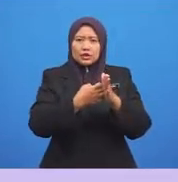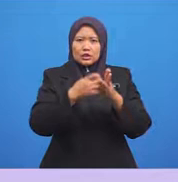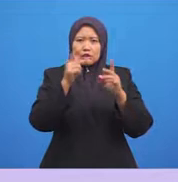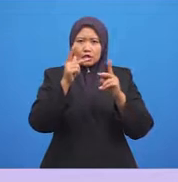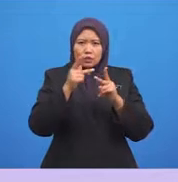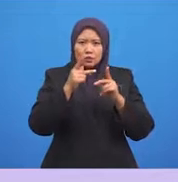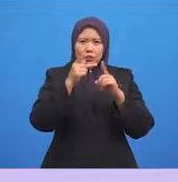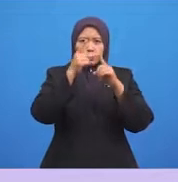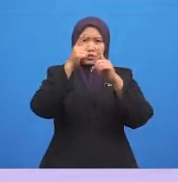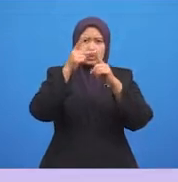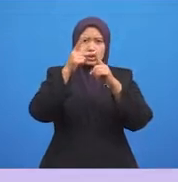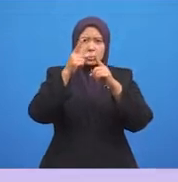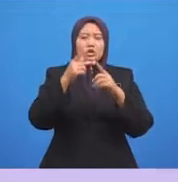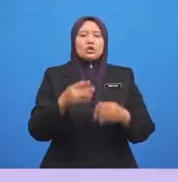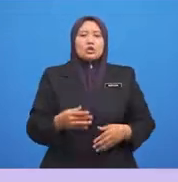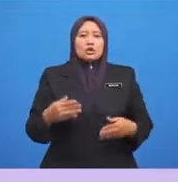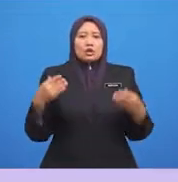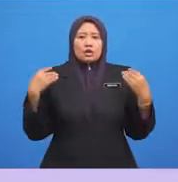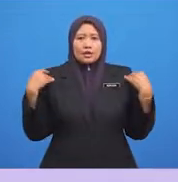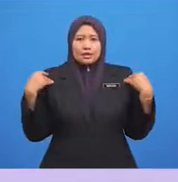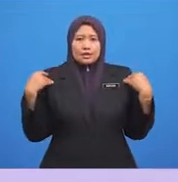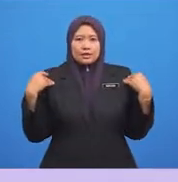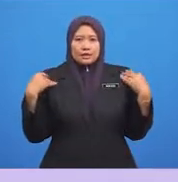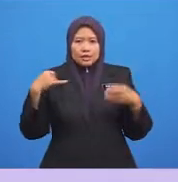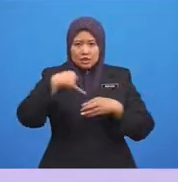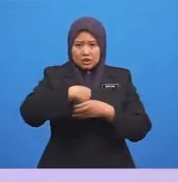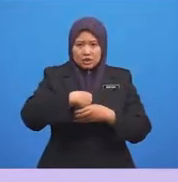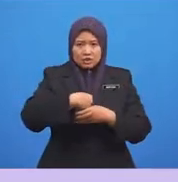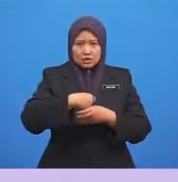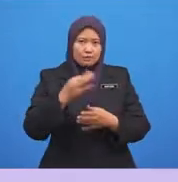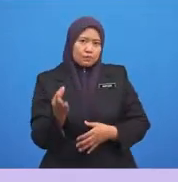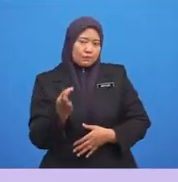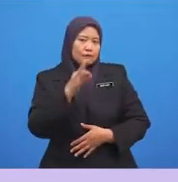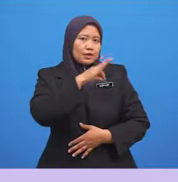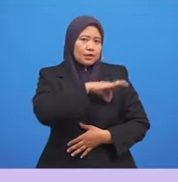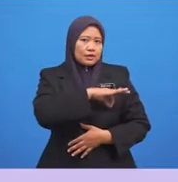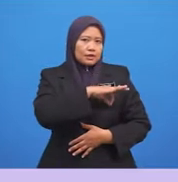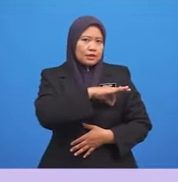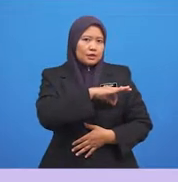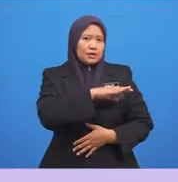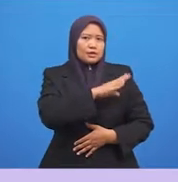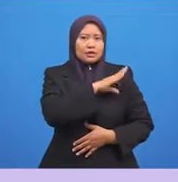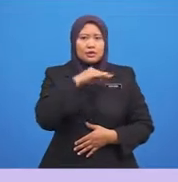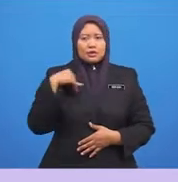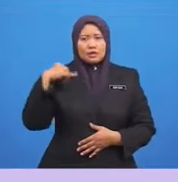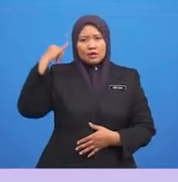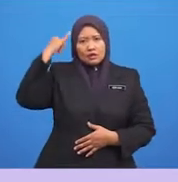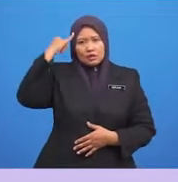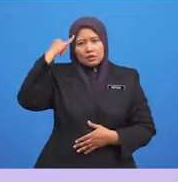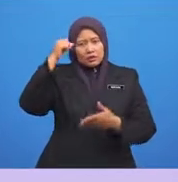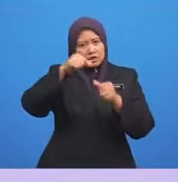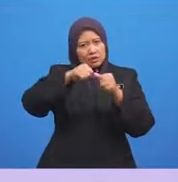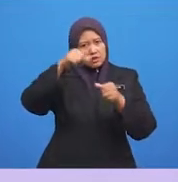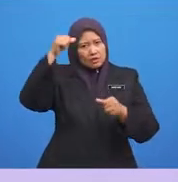biasanya berisi pengajaran dan sebagainya. Bidalan tidak mengandungi sesuatu